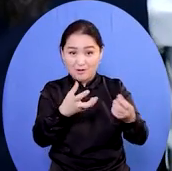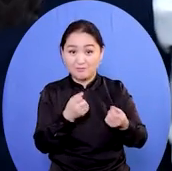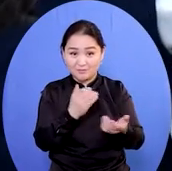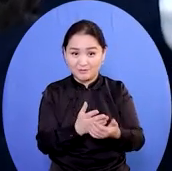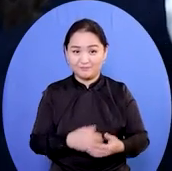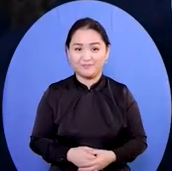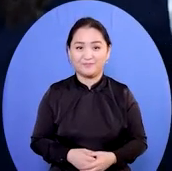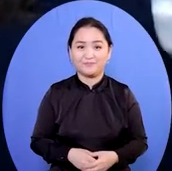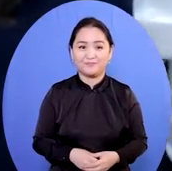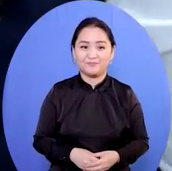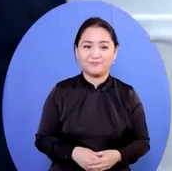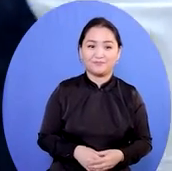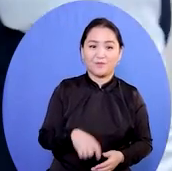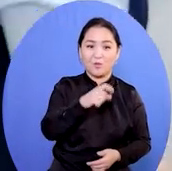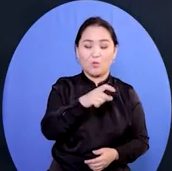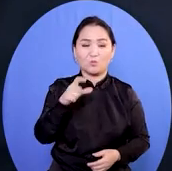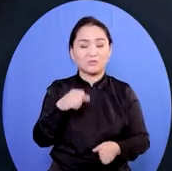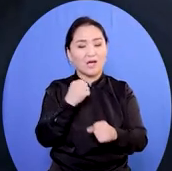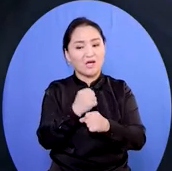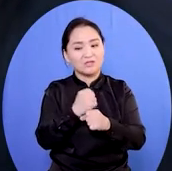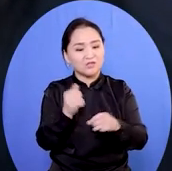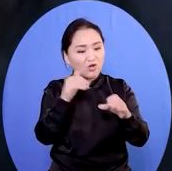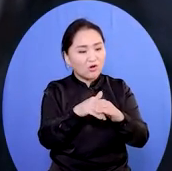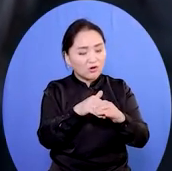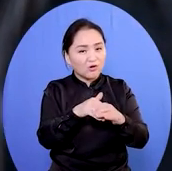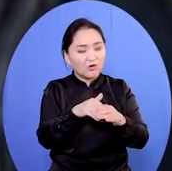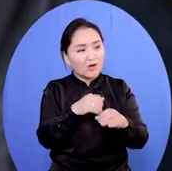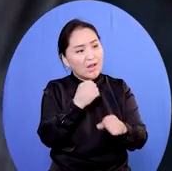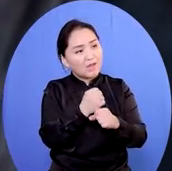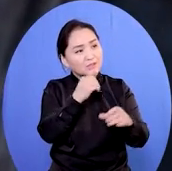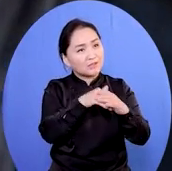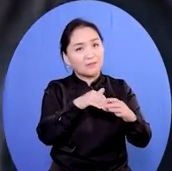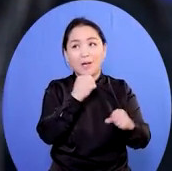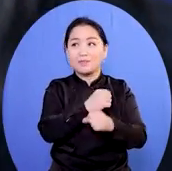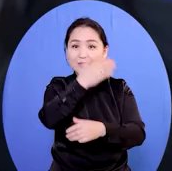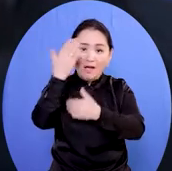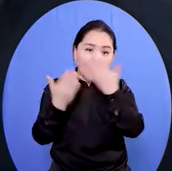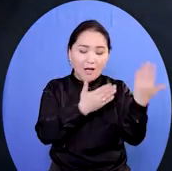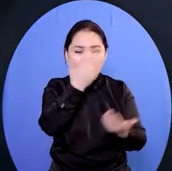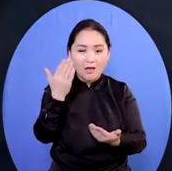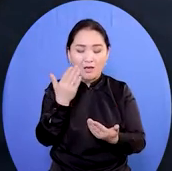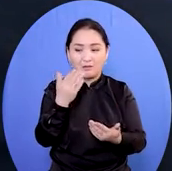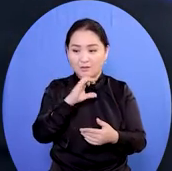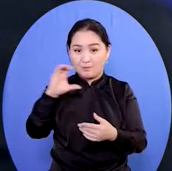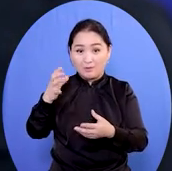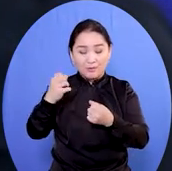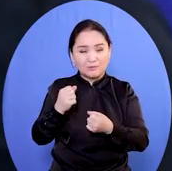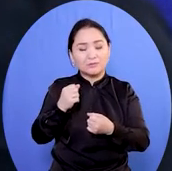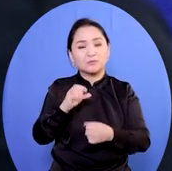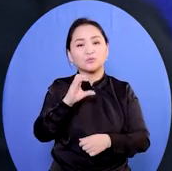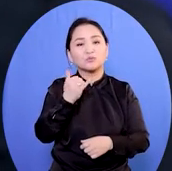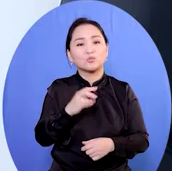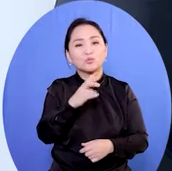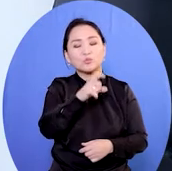үйлчлүүлжээ. Хүмүүс ер нь ажил төрөлдөө хэрхэн хандж байна? Ажилд орох гэж байгаа, хайж байгаа, зуучлуулж байгаа хүмүүсийн сул тал нь юу вэ?